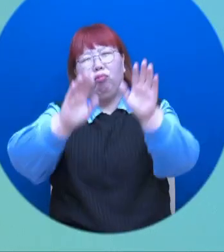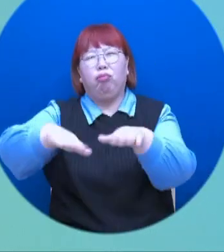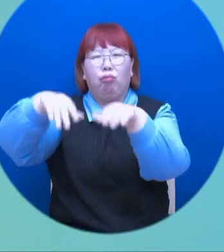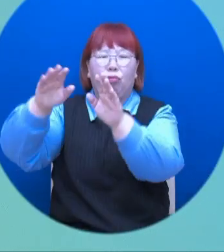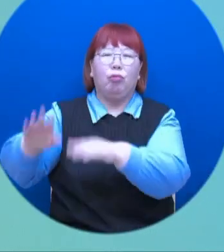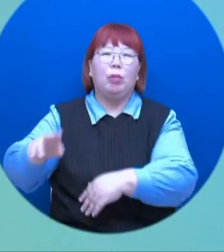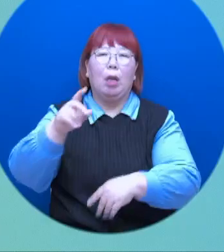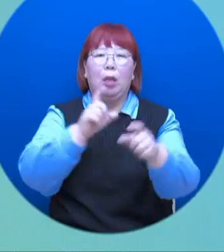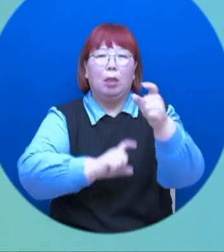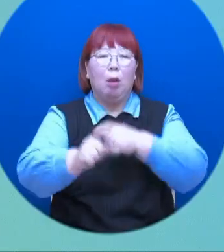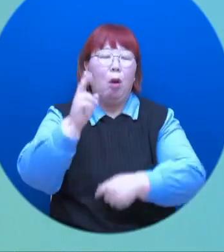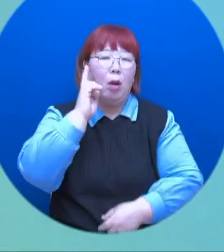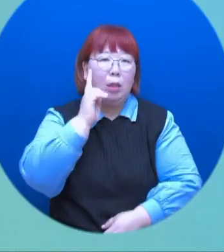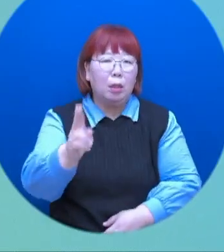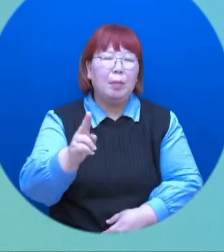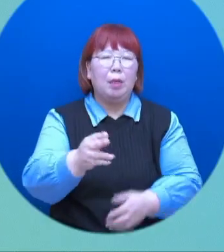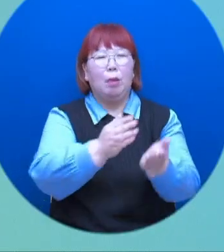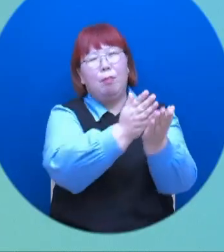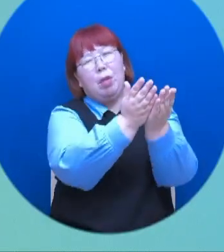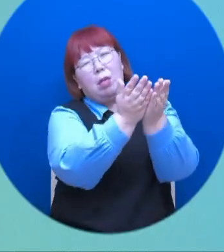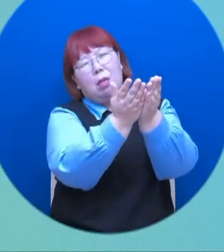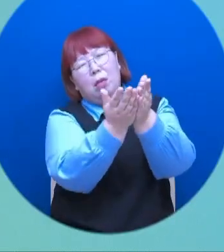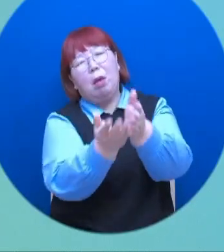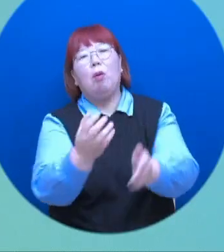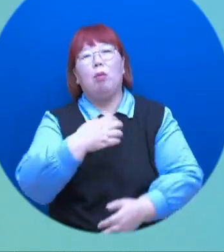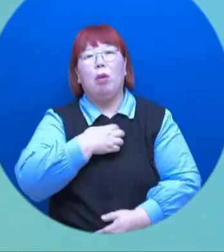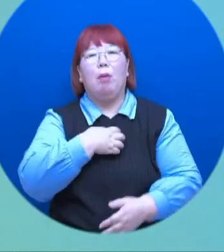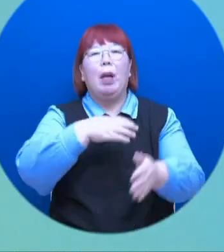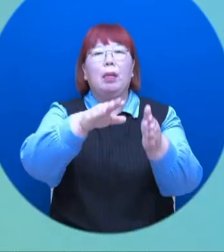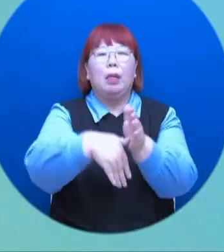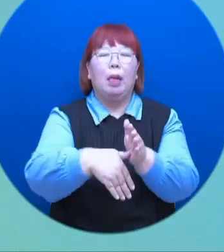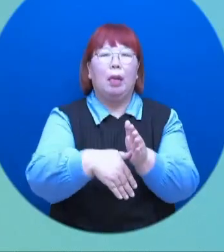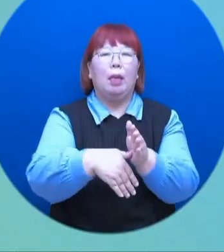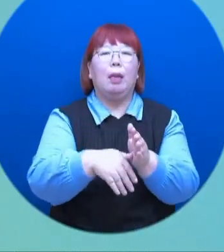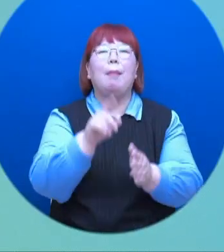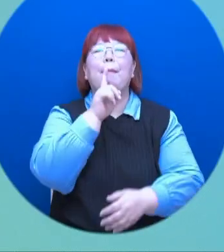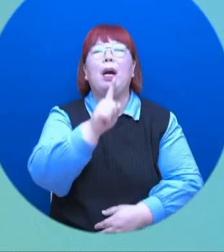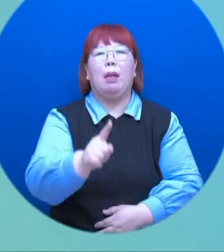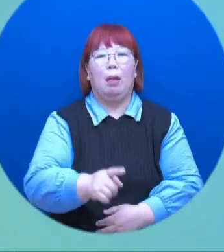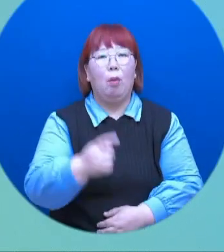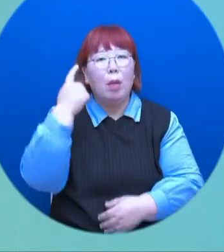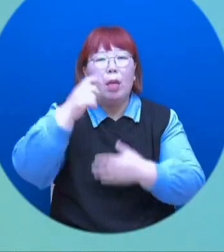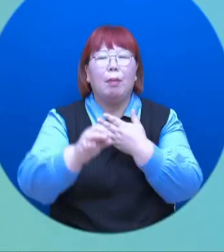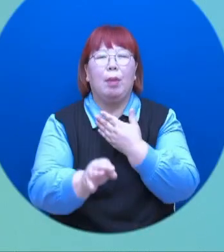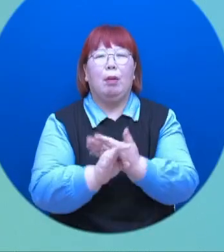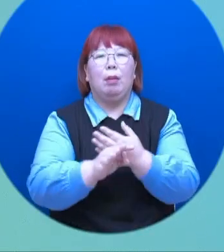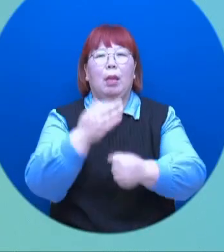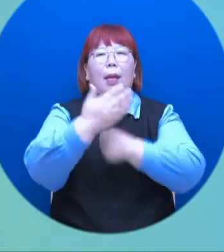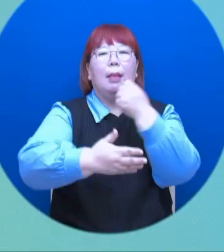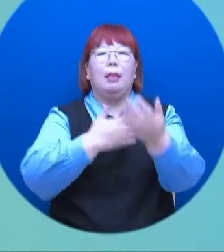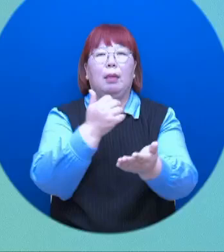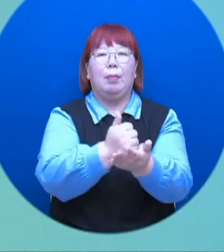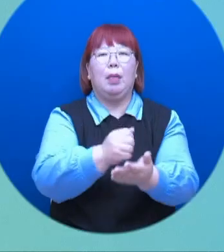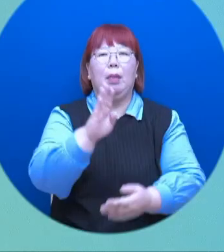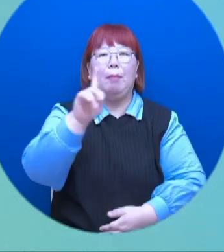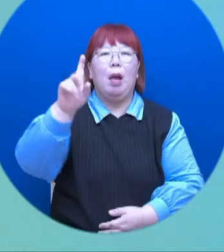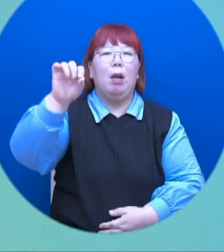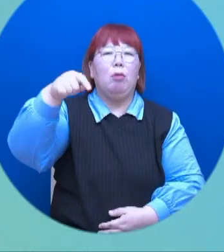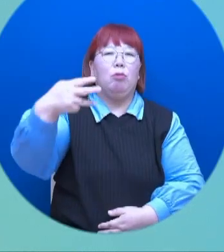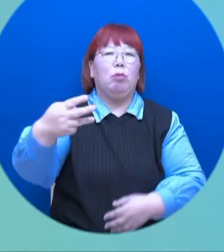심하여져가는 침몰 위기에 있는 그때 그 말을 하고 있습니다. 어째서? 하나님께서 바울에게